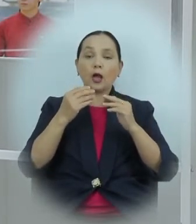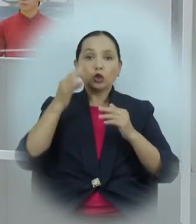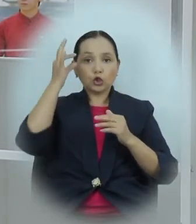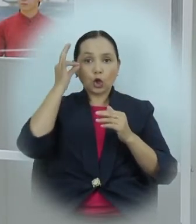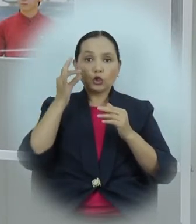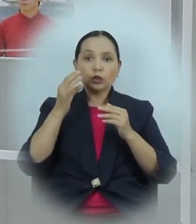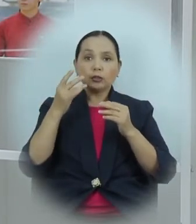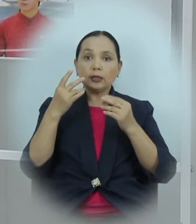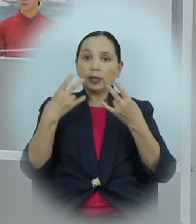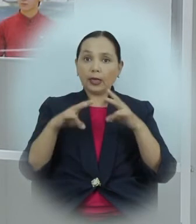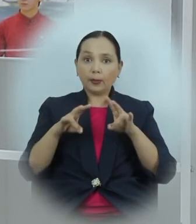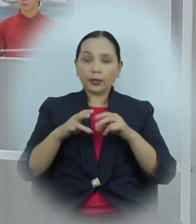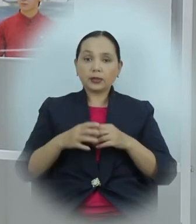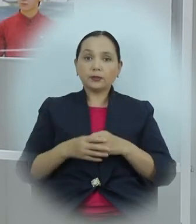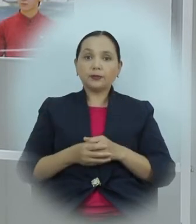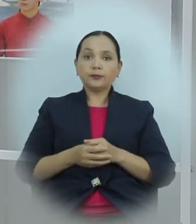ko'tarilmaydi.